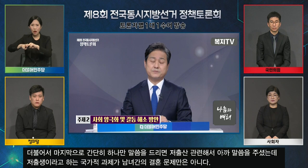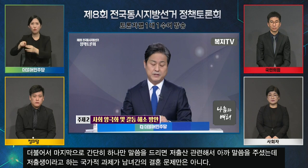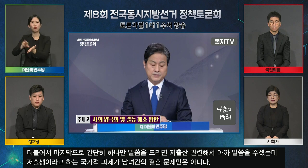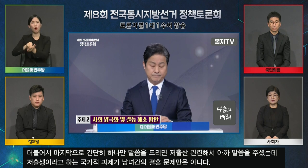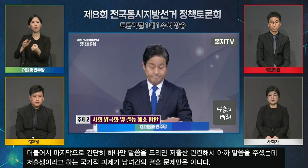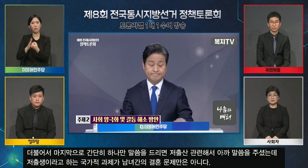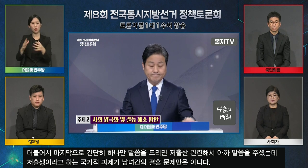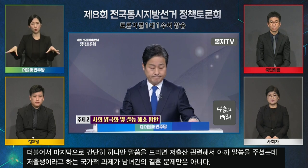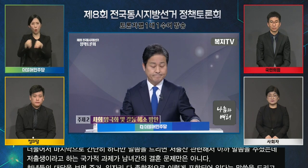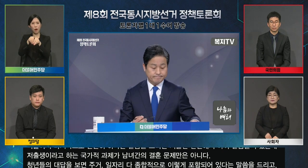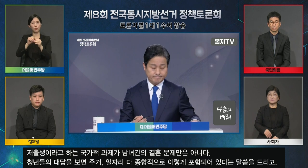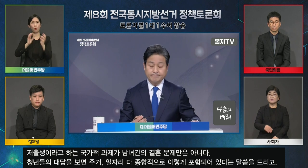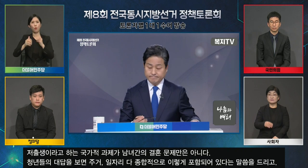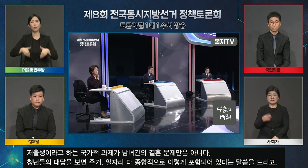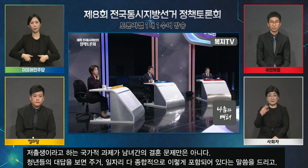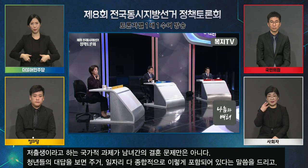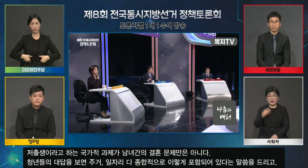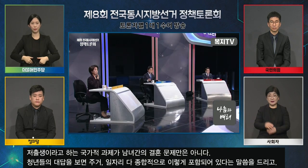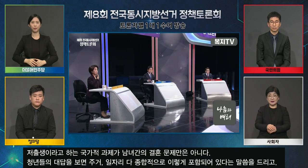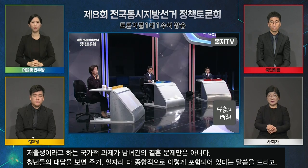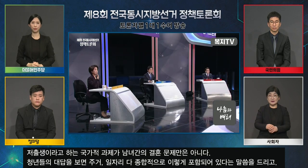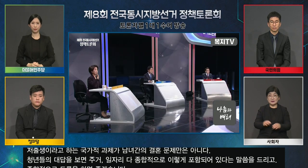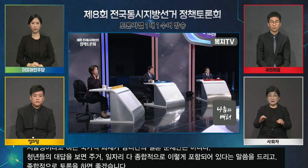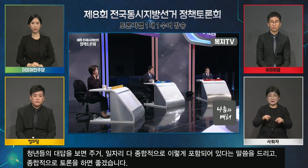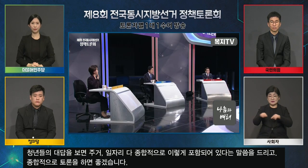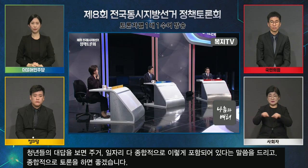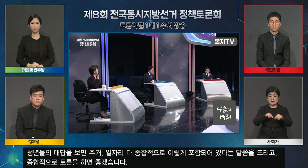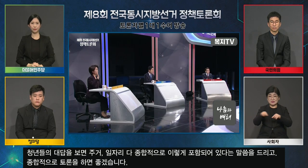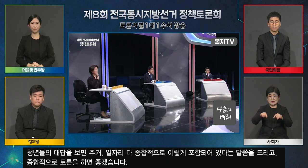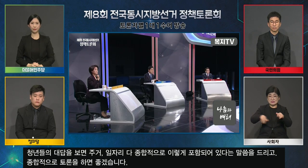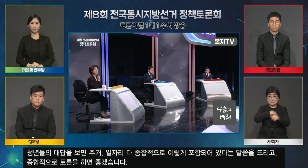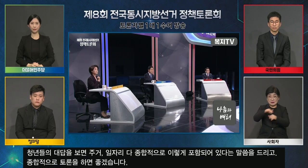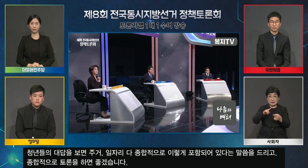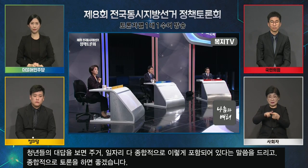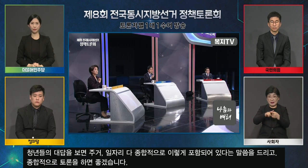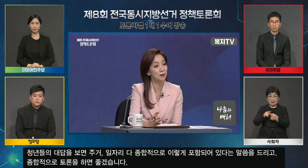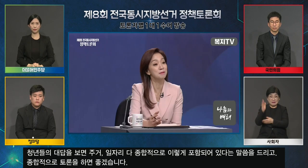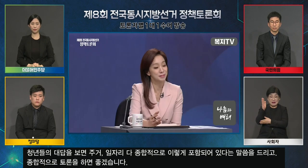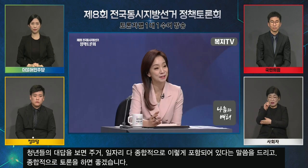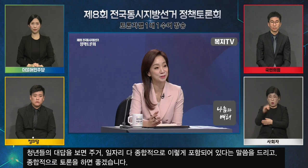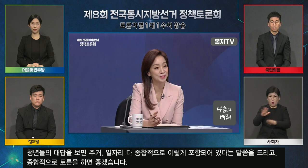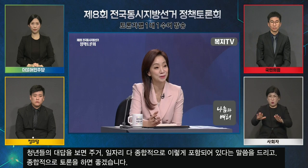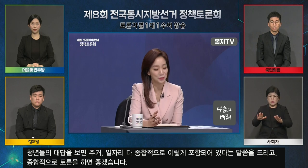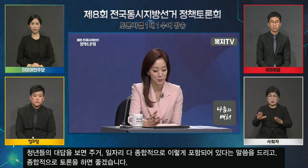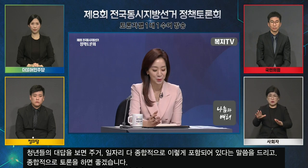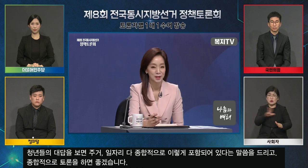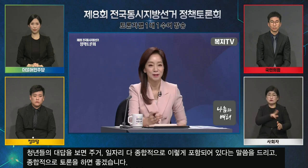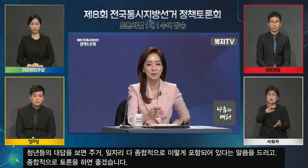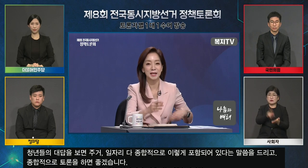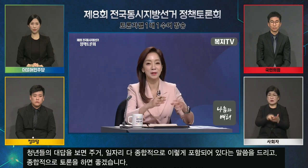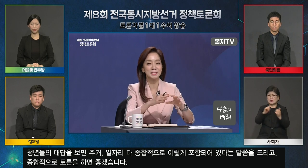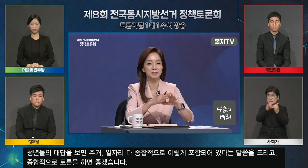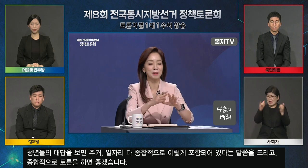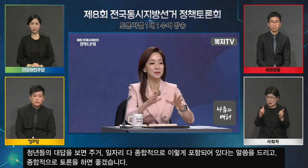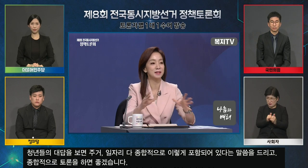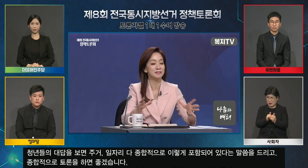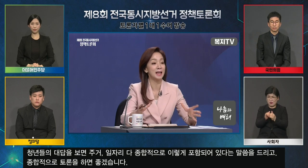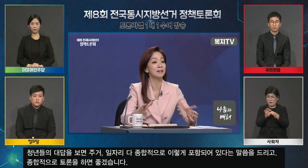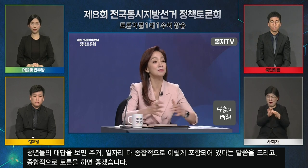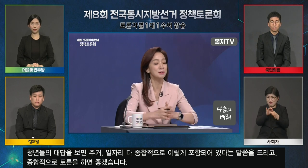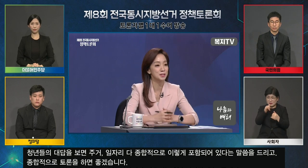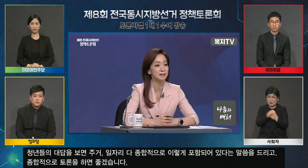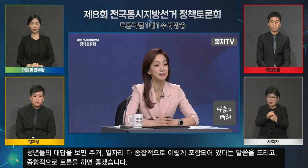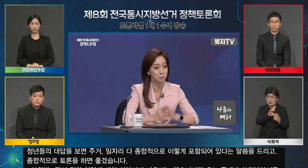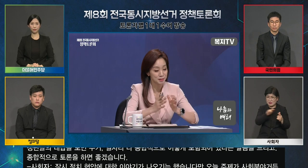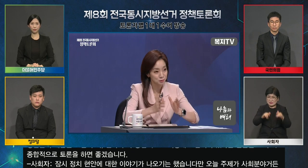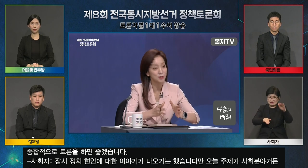좀 하면 좋겠습니다. 잠시 정치 현안에 대한 얘기가 나오긴 했습니다만 오늘 주제가 사회 분야거든요. 되도록 우리 사회에 지금 만연해 있는